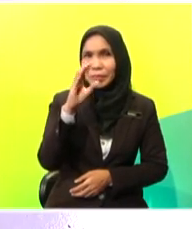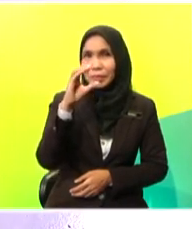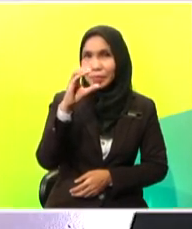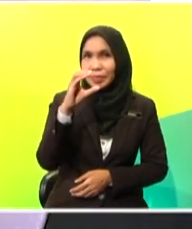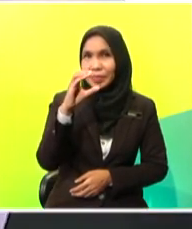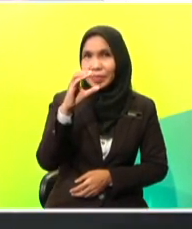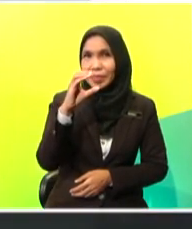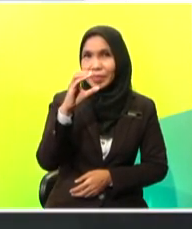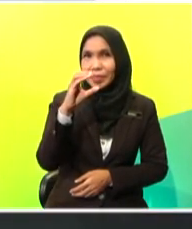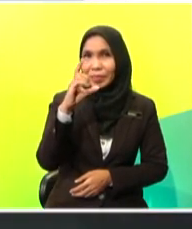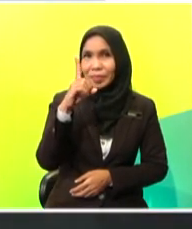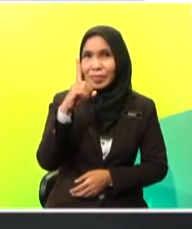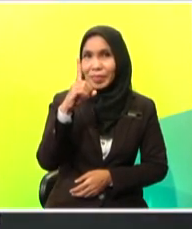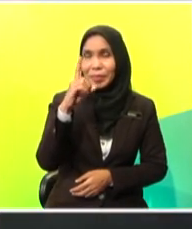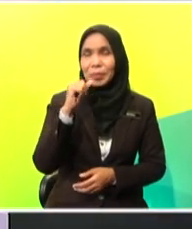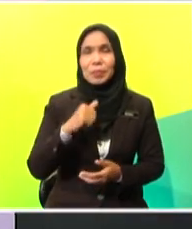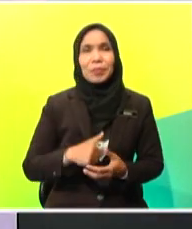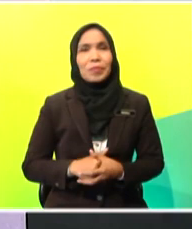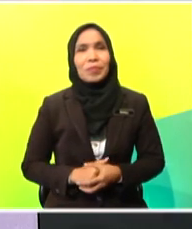sih mungkin